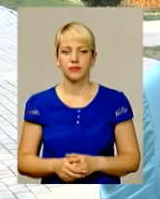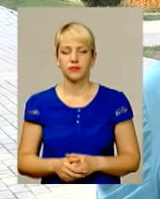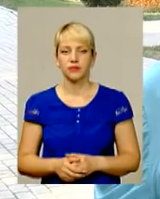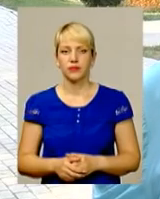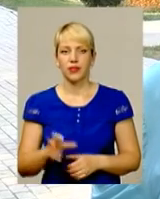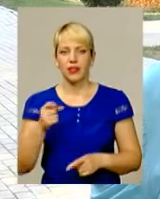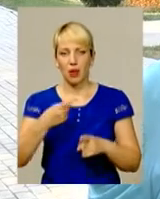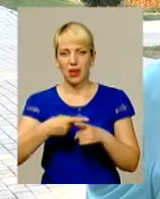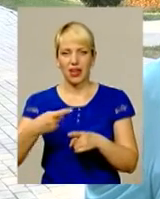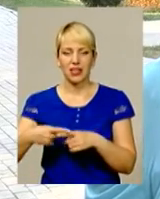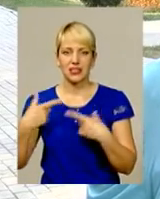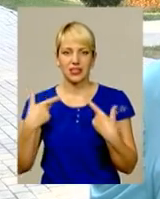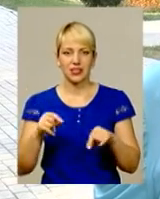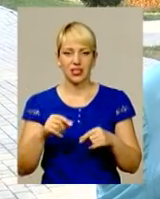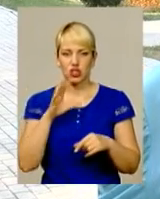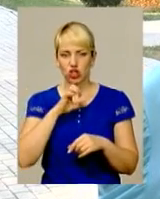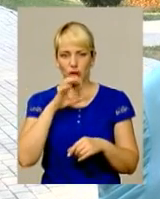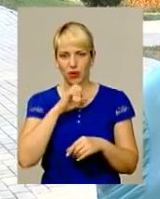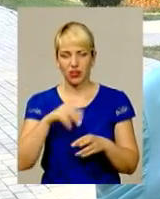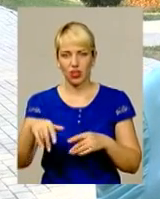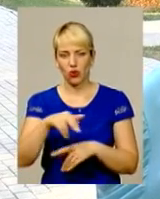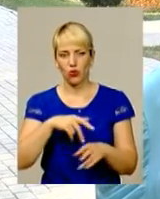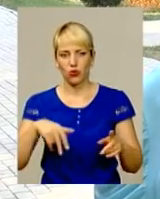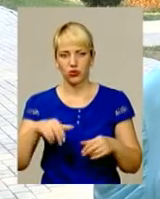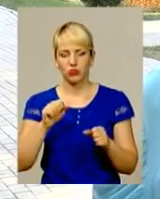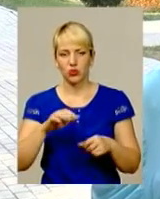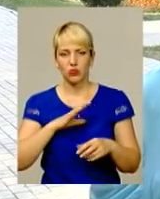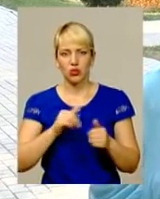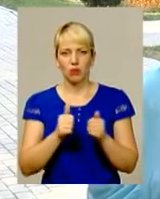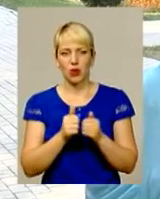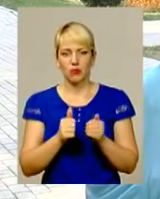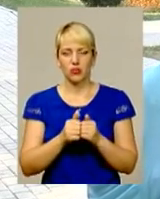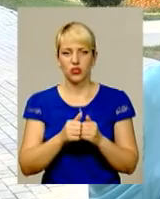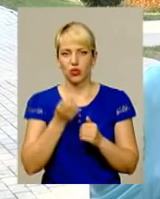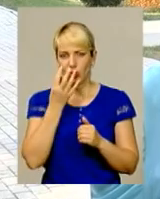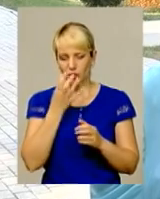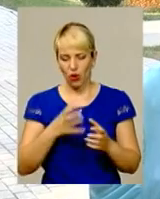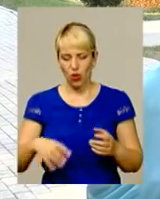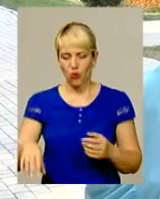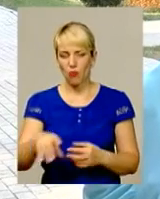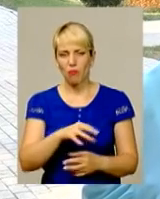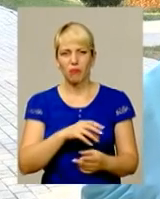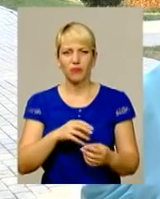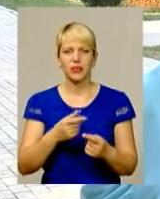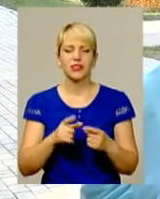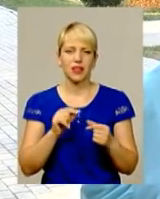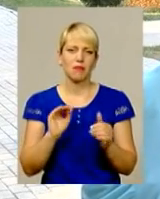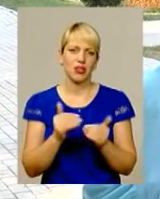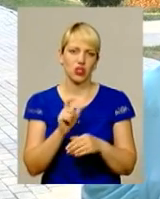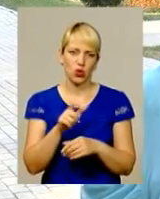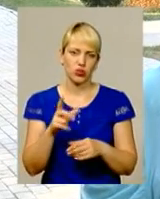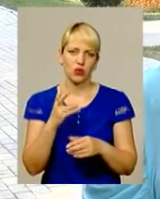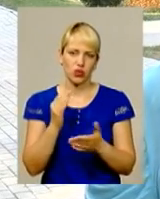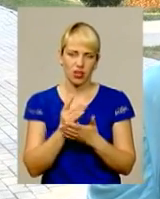на перехрестях, де собаки ходять, можливо, десь обабіч клумби, там, де ходить менше людей, але є